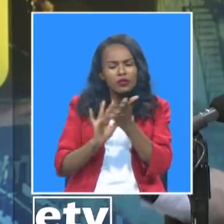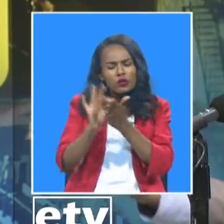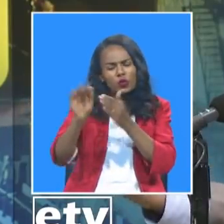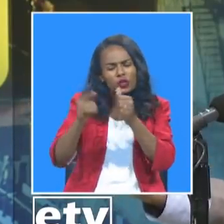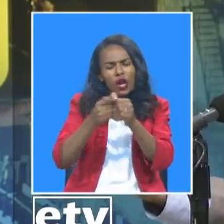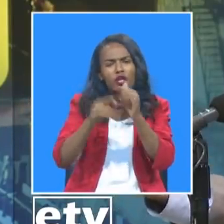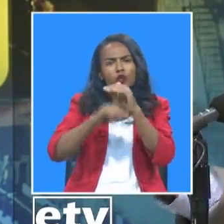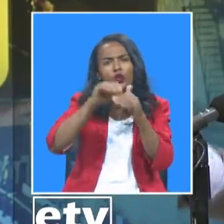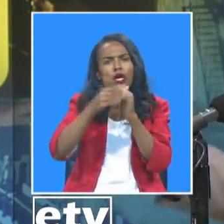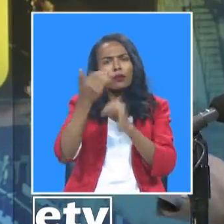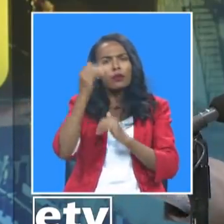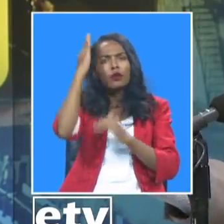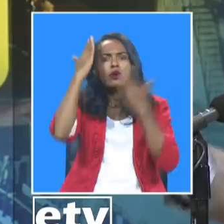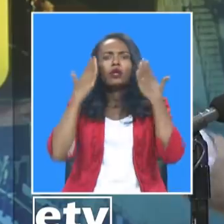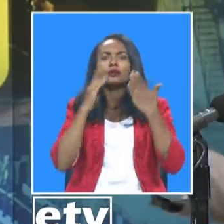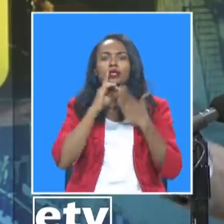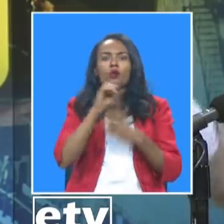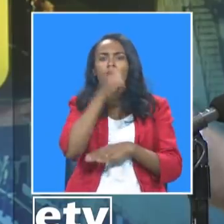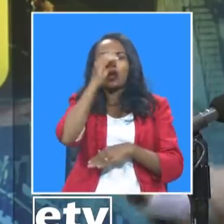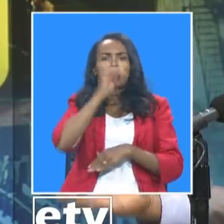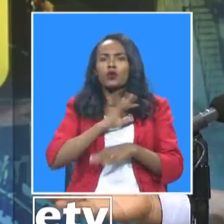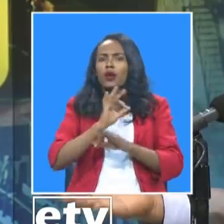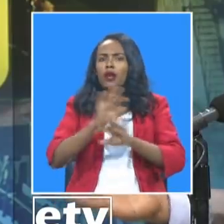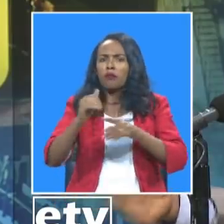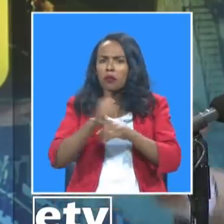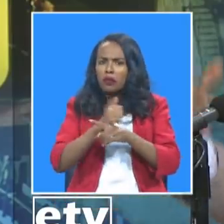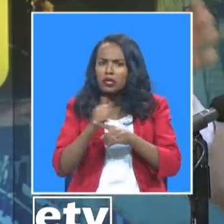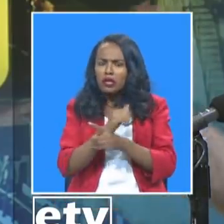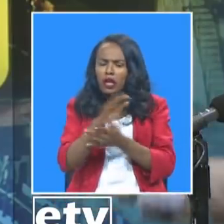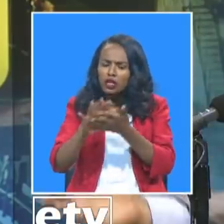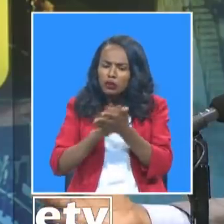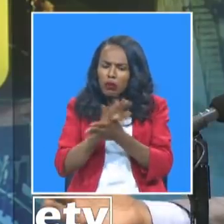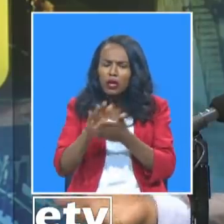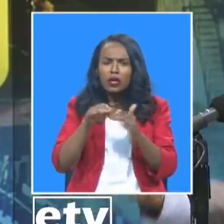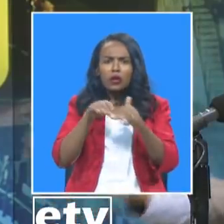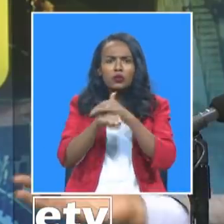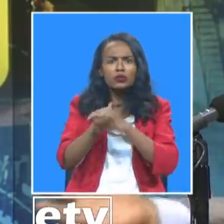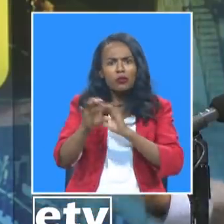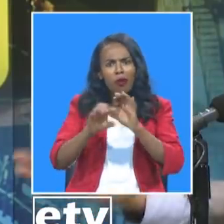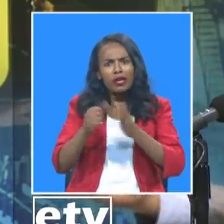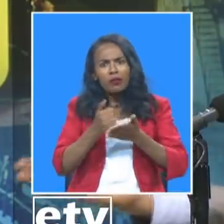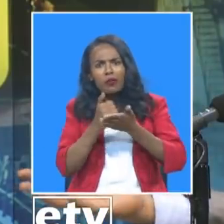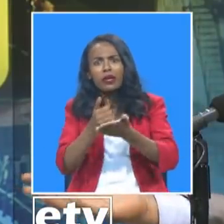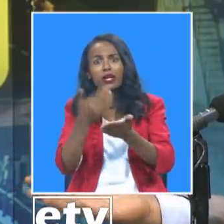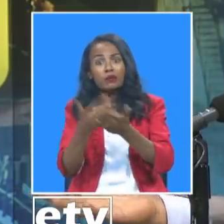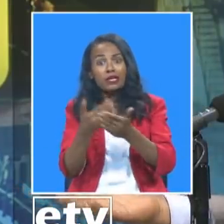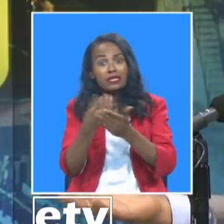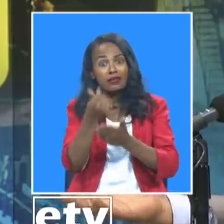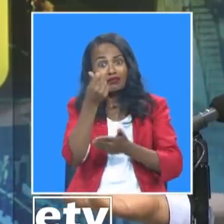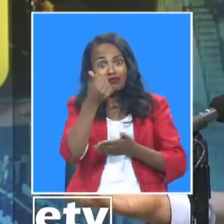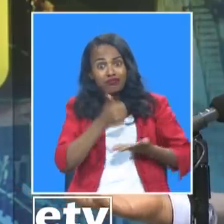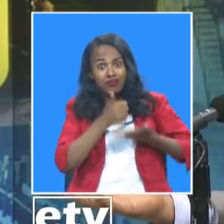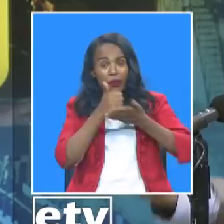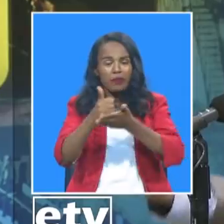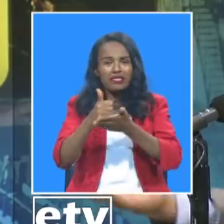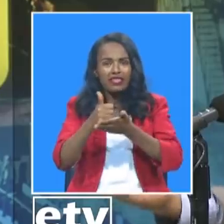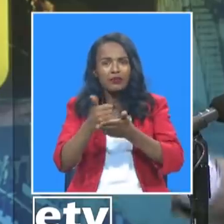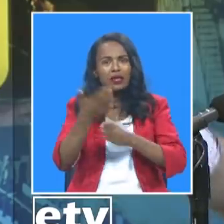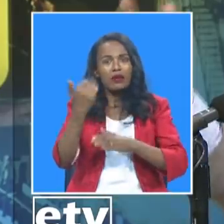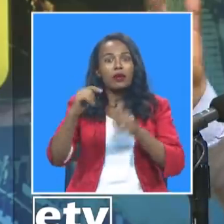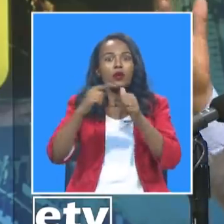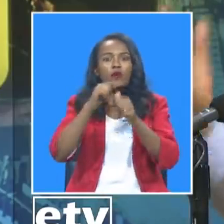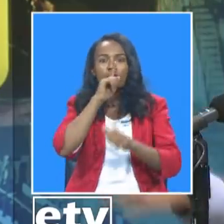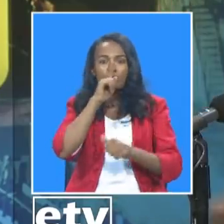እጇ የነበረው ግብጽ ነው። ሌላ ሰው አልመጣም እዛ ቀደም በማሰልጠኑ ማሸባሪዎቹን ውስጥ ላይ በማድረግም በመርዳትም በገንዘብም ጭምር ሲሄዱ ነበር ነው እንግዲህ።